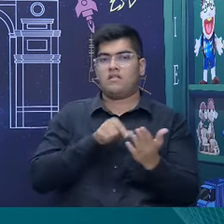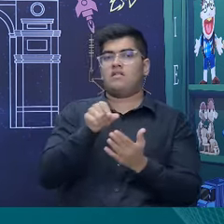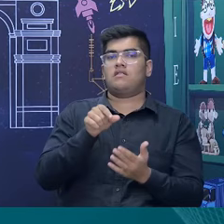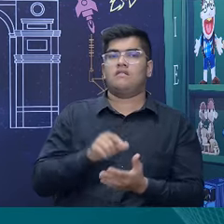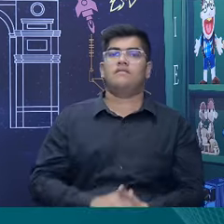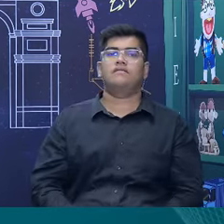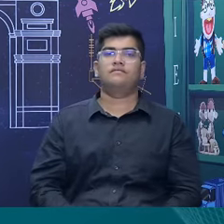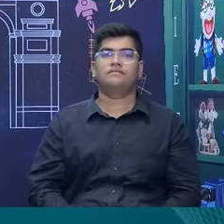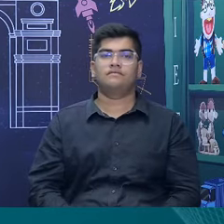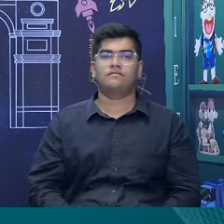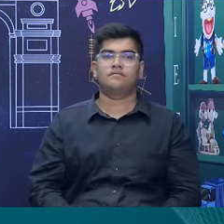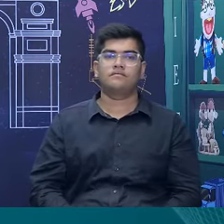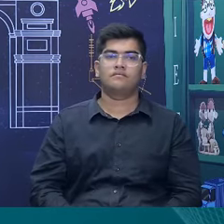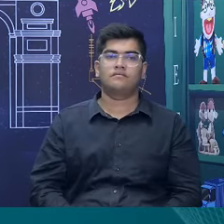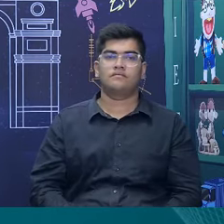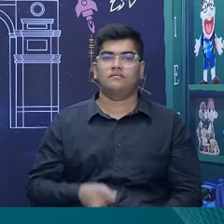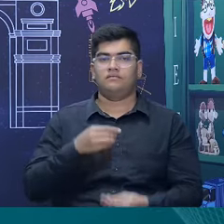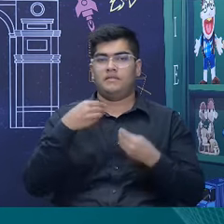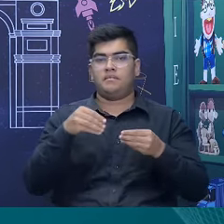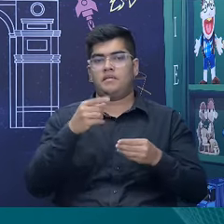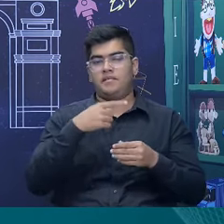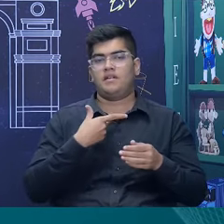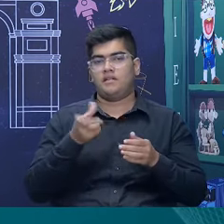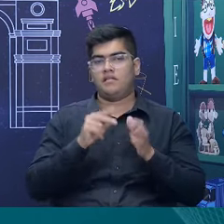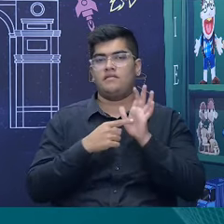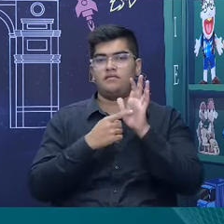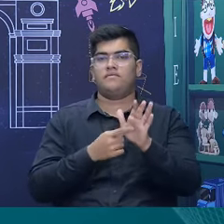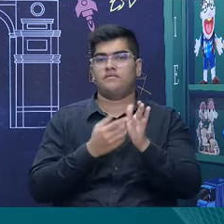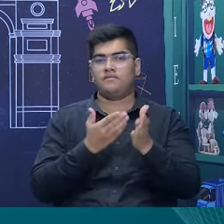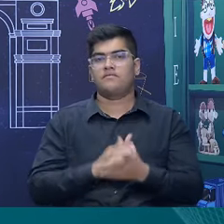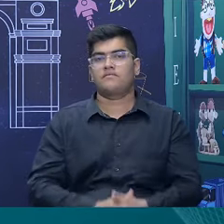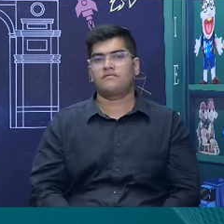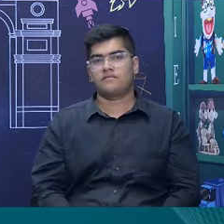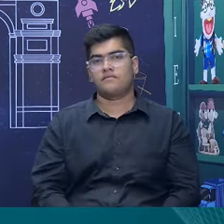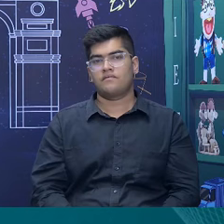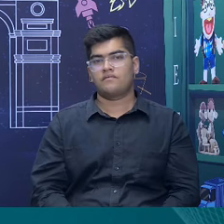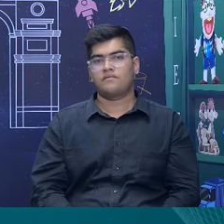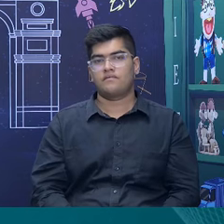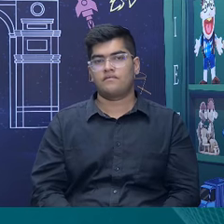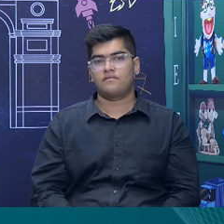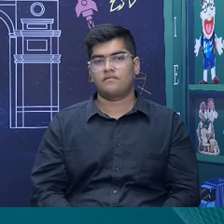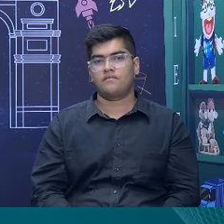पर करके दिखाते क्योंकि यहां पर मैंने दोनों अलग कर दिए तो आपके लिए कंफ्यूजन हो